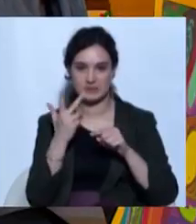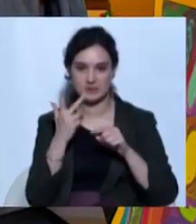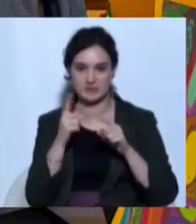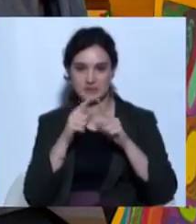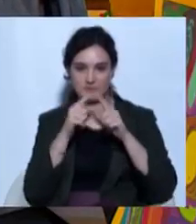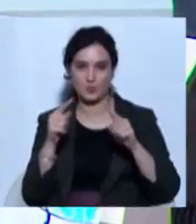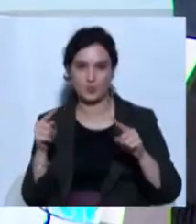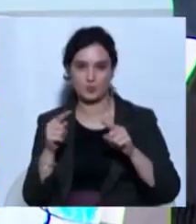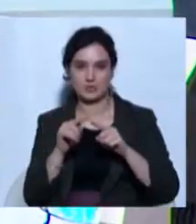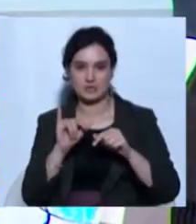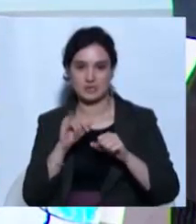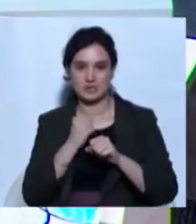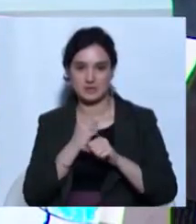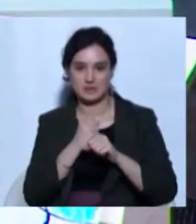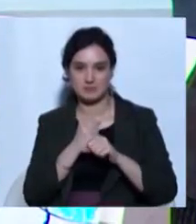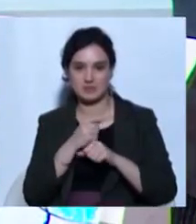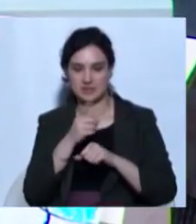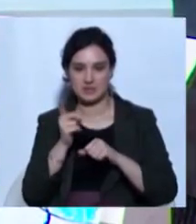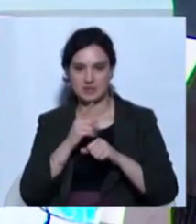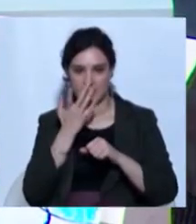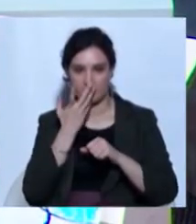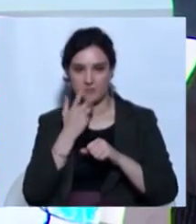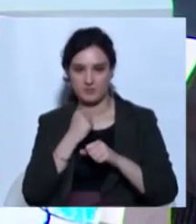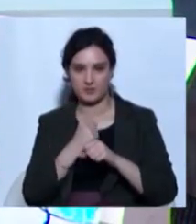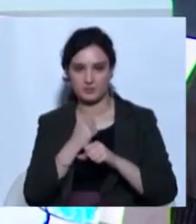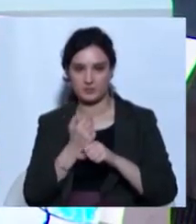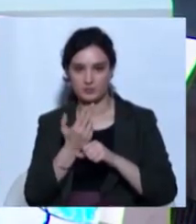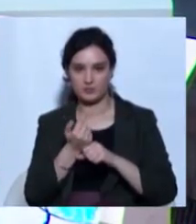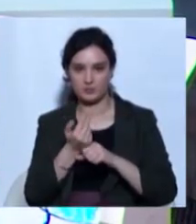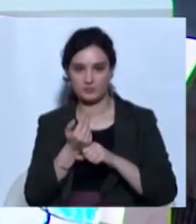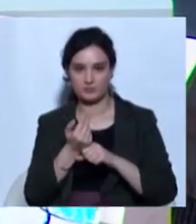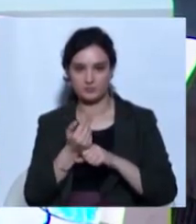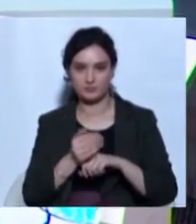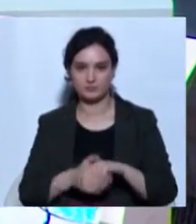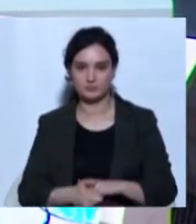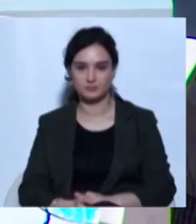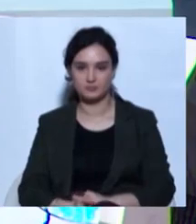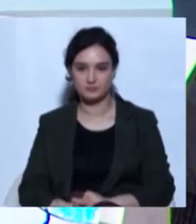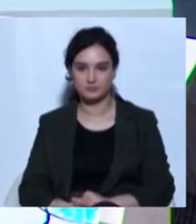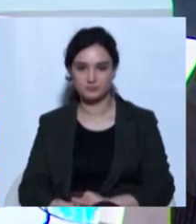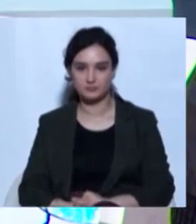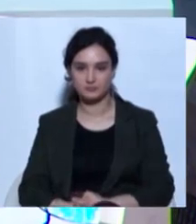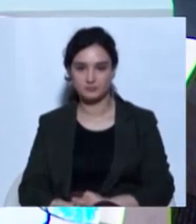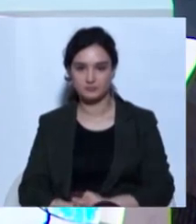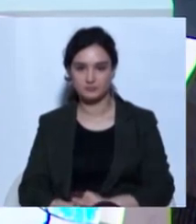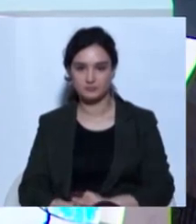სამკუთხედებს სადაც შეიქმნა, ისინი გავაფერადოთ, ხო? ესეთები.